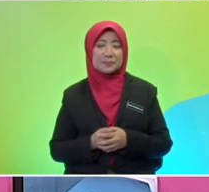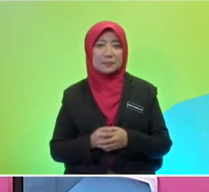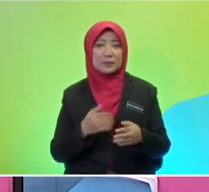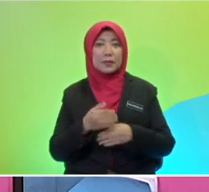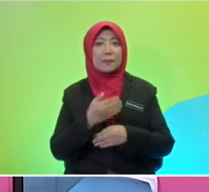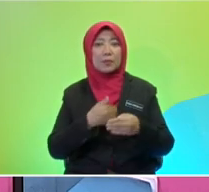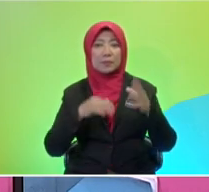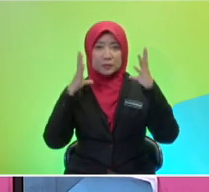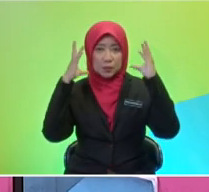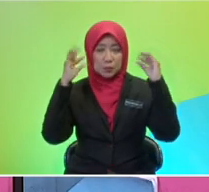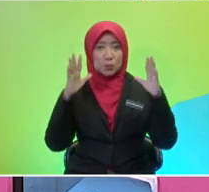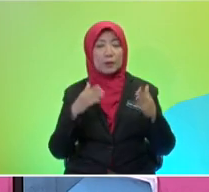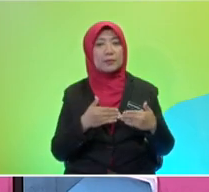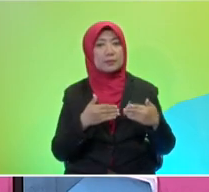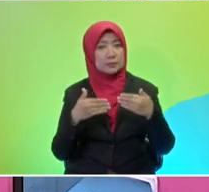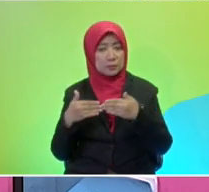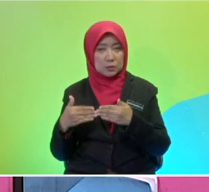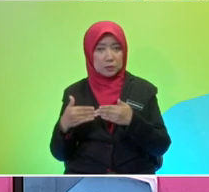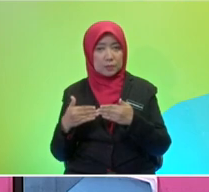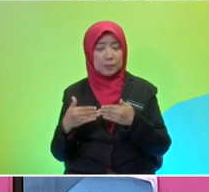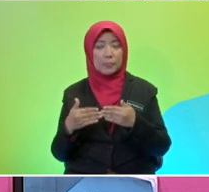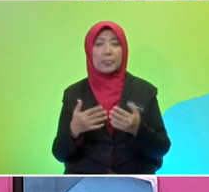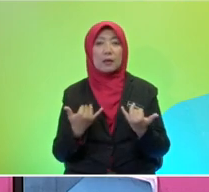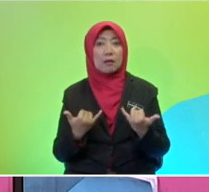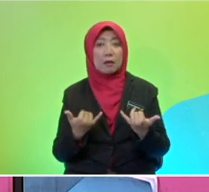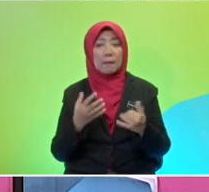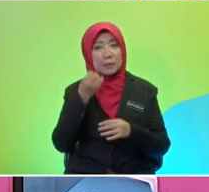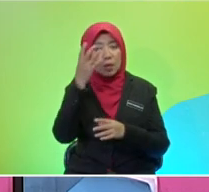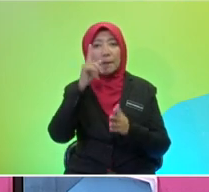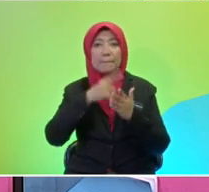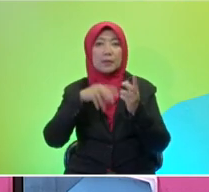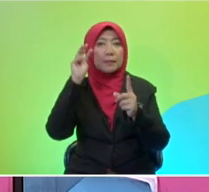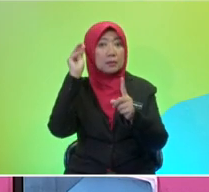teruskan dengan pencak siramkan dahulu